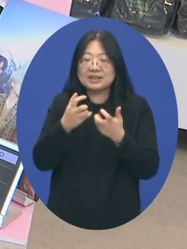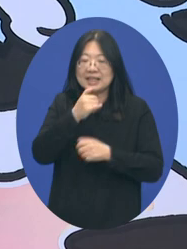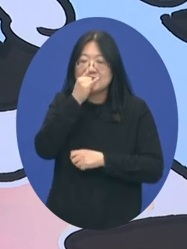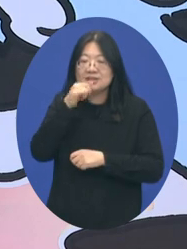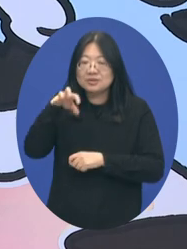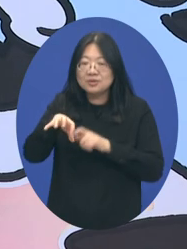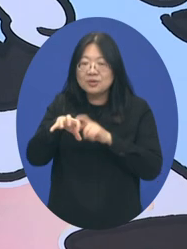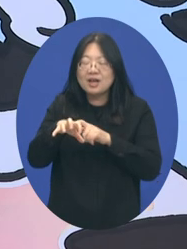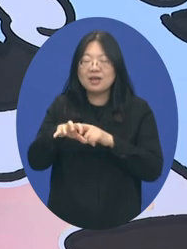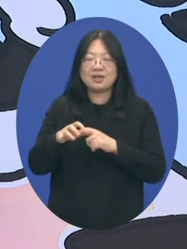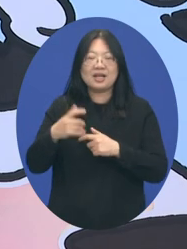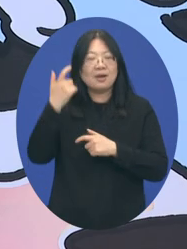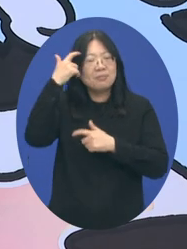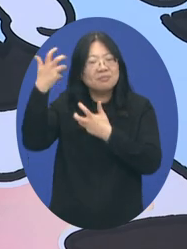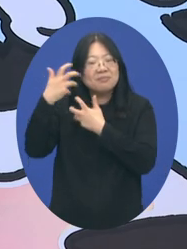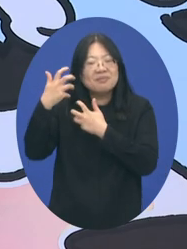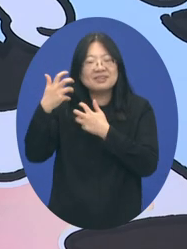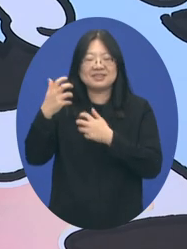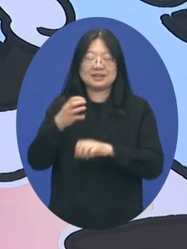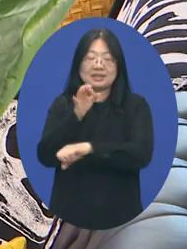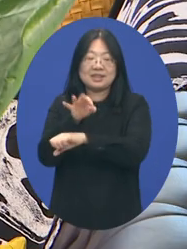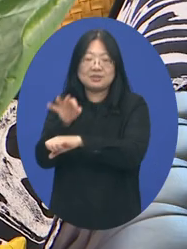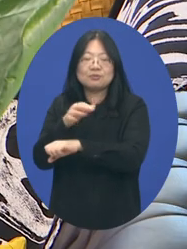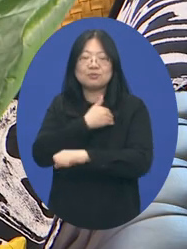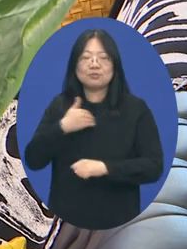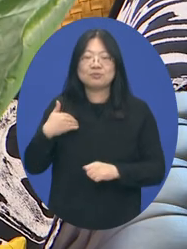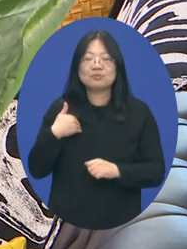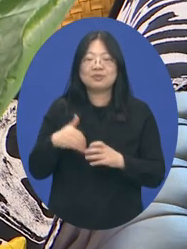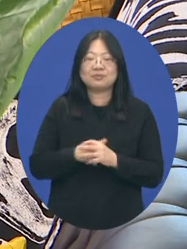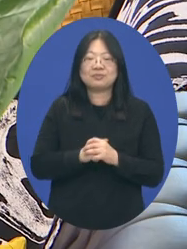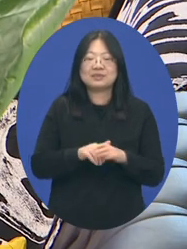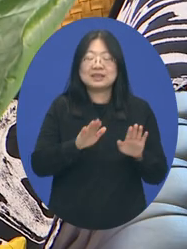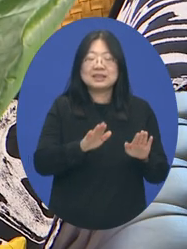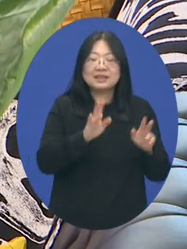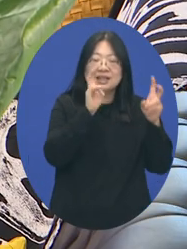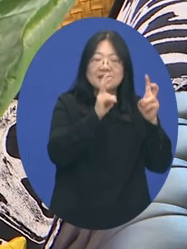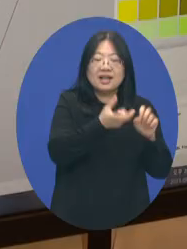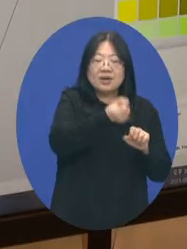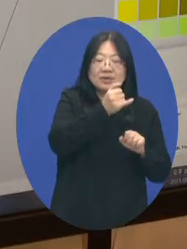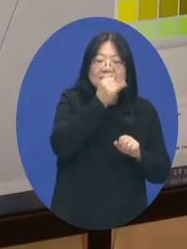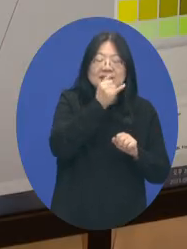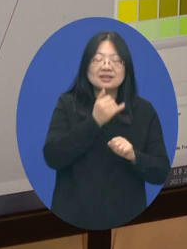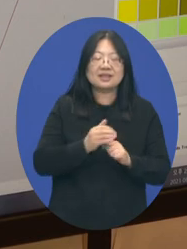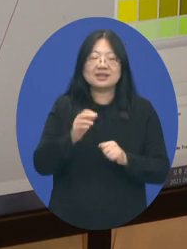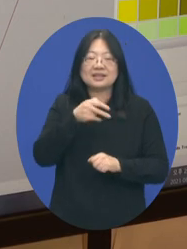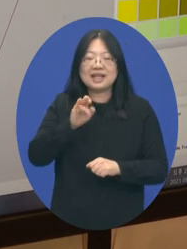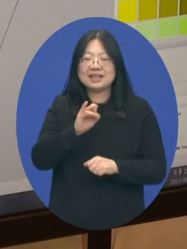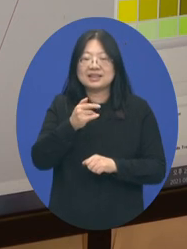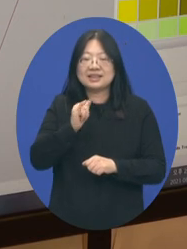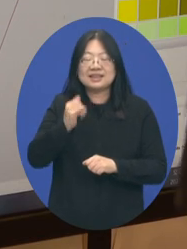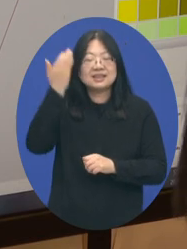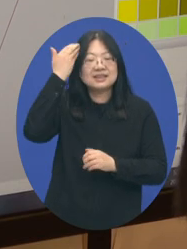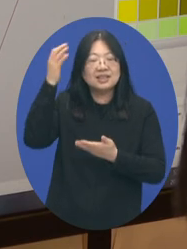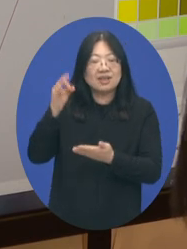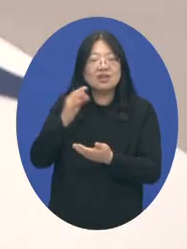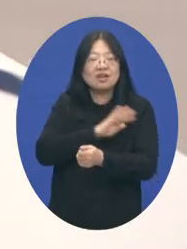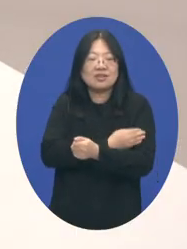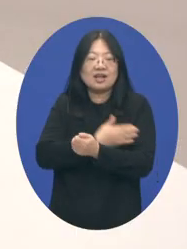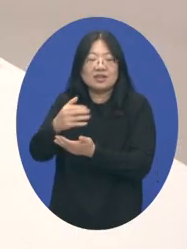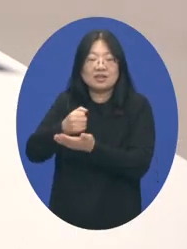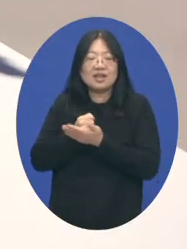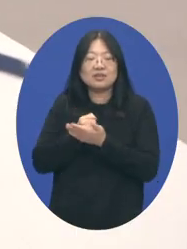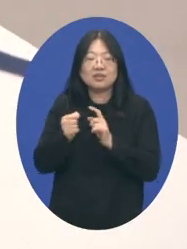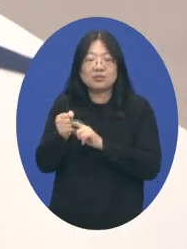광해샵은 팬들의 지갑을 열게 만들었습니다. 이 테마존은 SM엔터가 소유한 샤이니 지식재산권을 활용해 중소